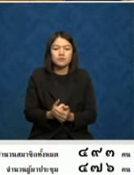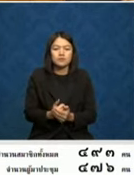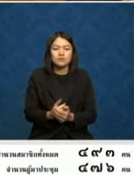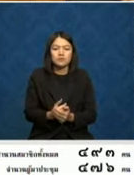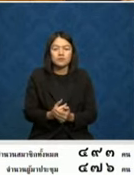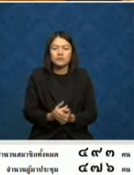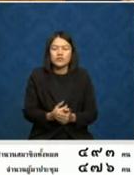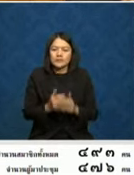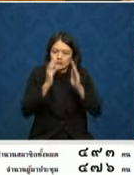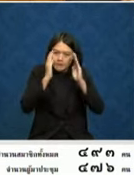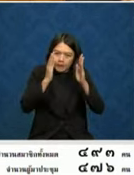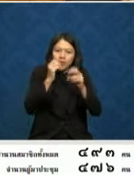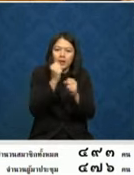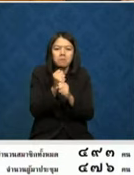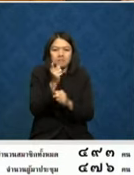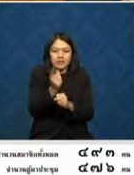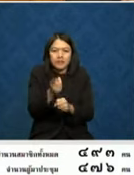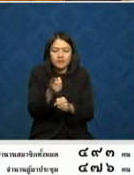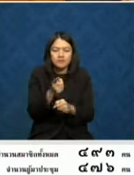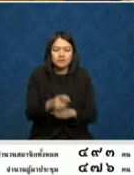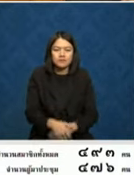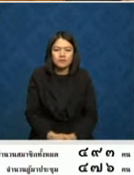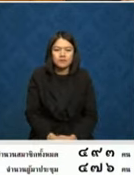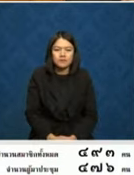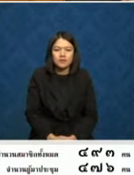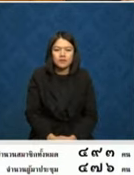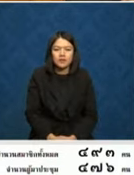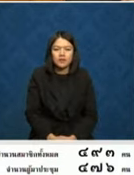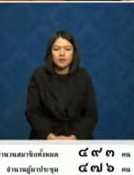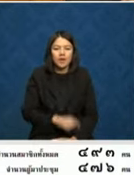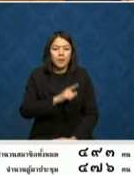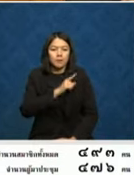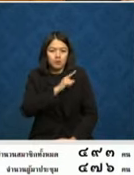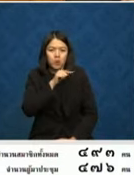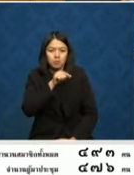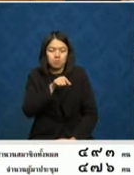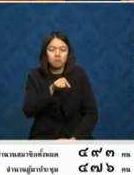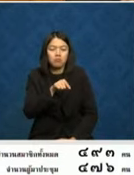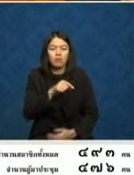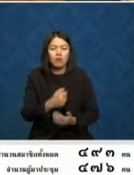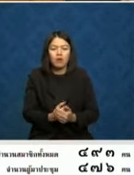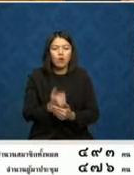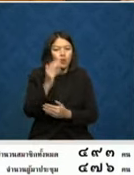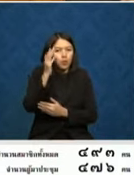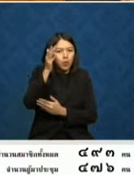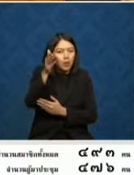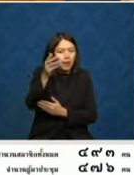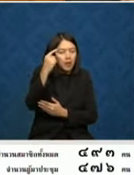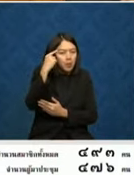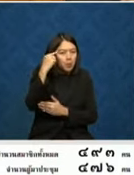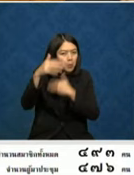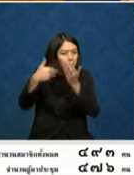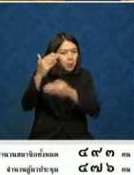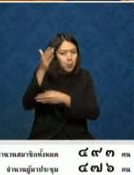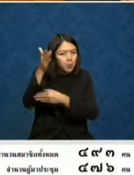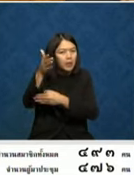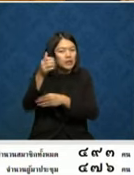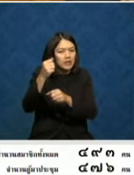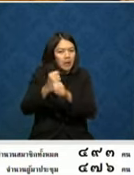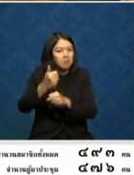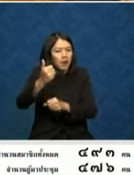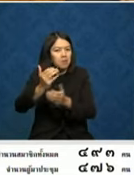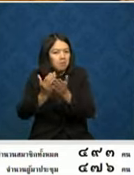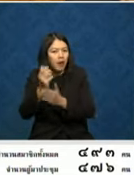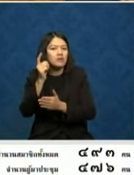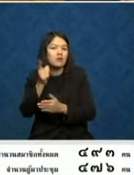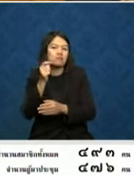ความจริงจังในการเดินหน้าในภารกิจเหล่านี้เนี่ยเราจะเห็นผลและดอกของมันในอนาคตอันใกล้